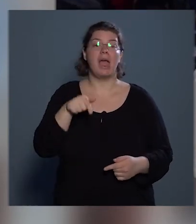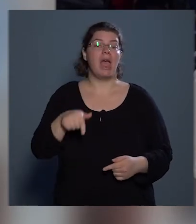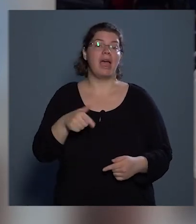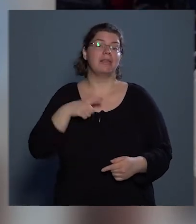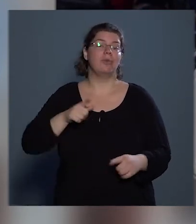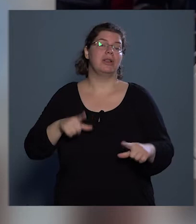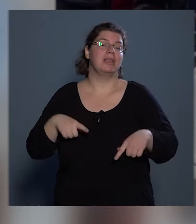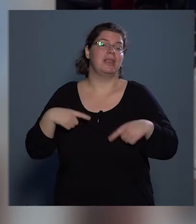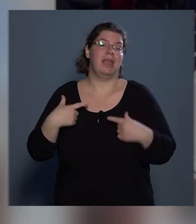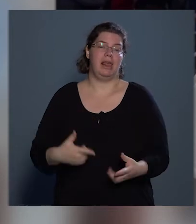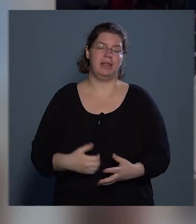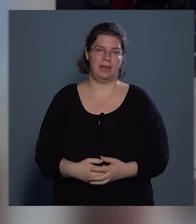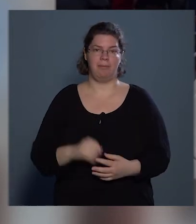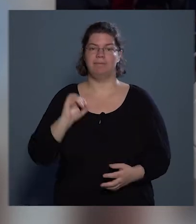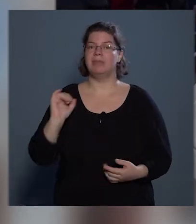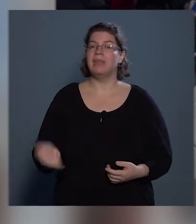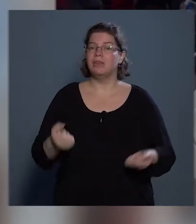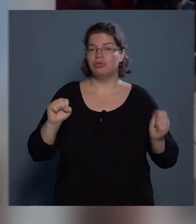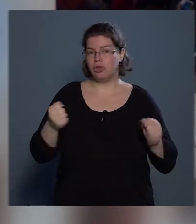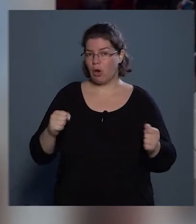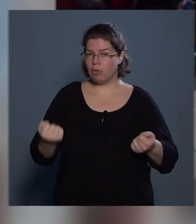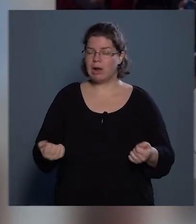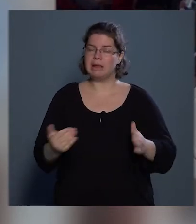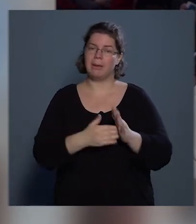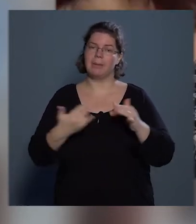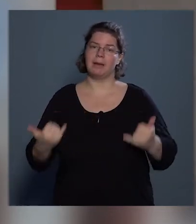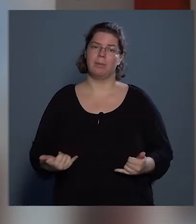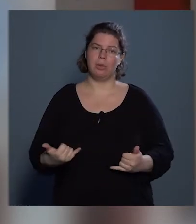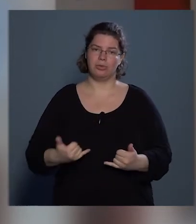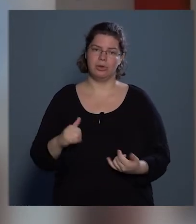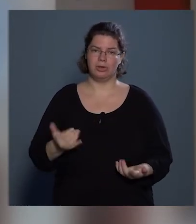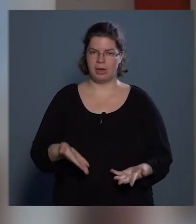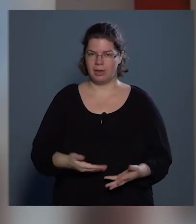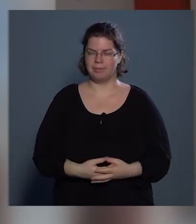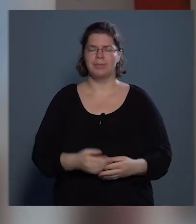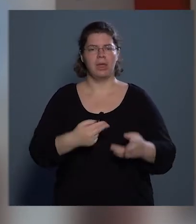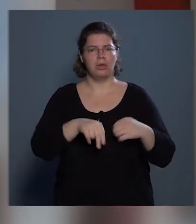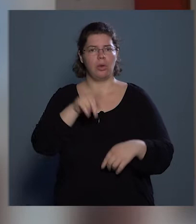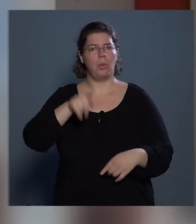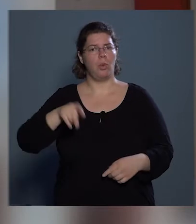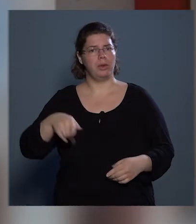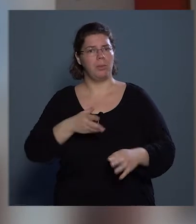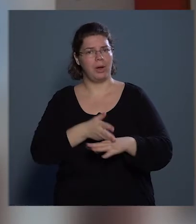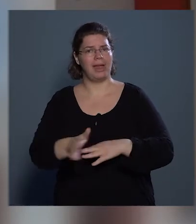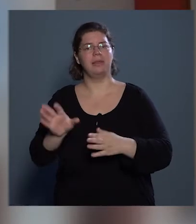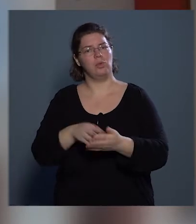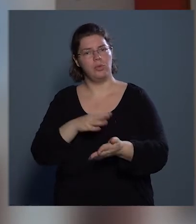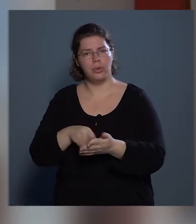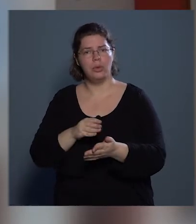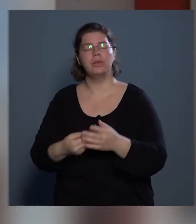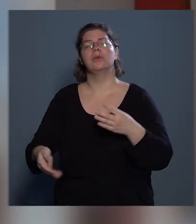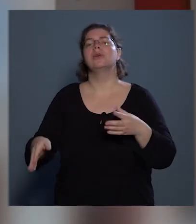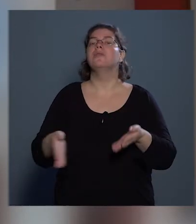élete. És gyakorlatilag még most is ez. Több hónapon keresztül gyűjtöttünk, felkértünk